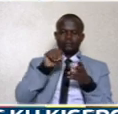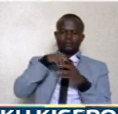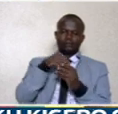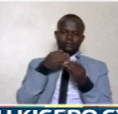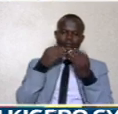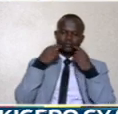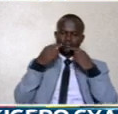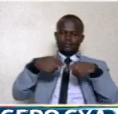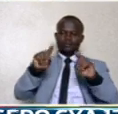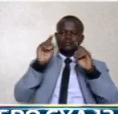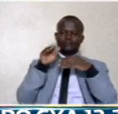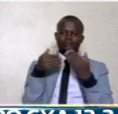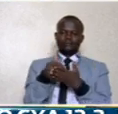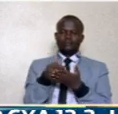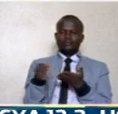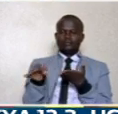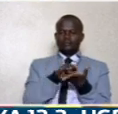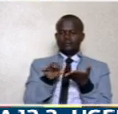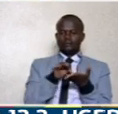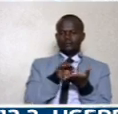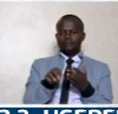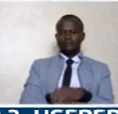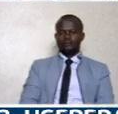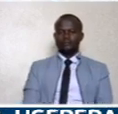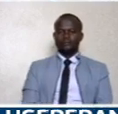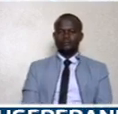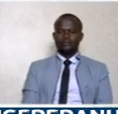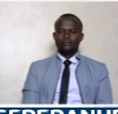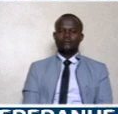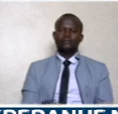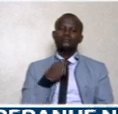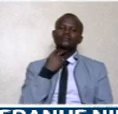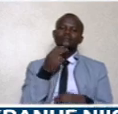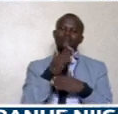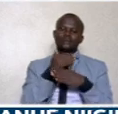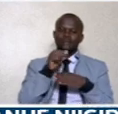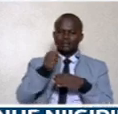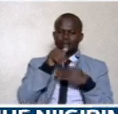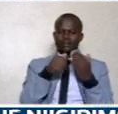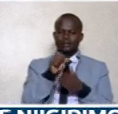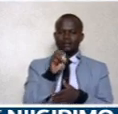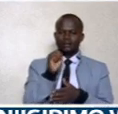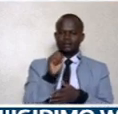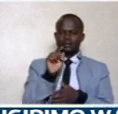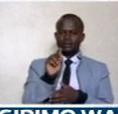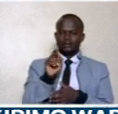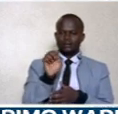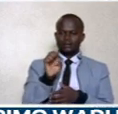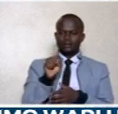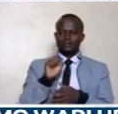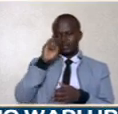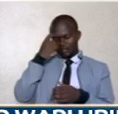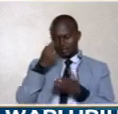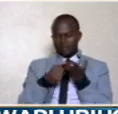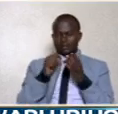muri iri tangazo ryashyizweho umukono. Mu ijwi rya Minisitiri w'Ububanyi n'Amahanga wayo Sam Kutesa, Leta ya Uganda yemeye